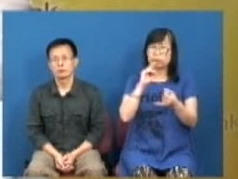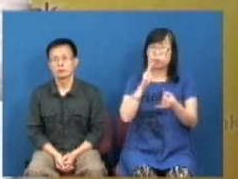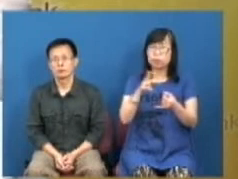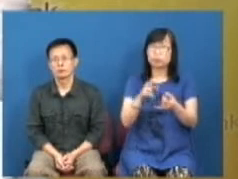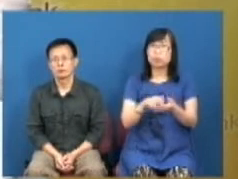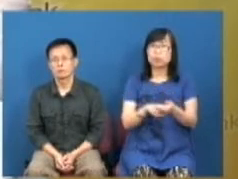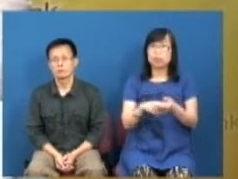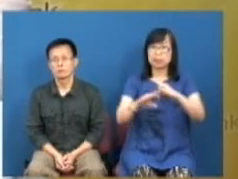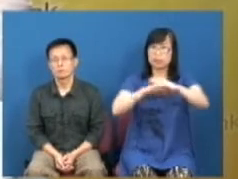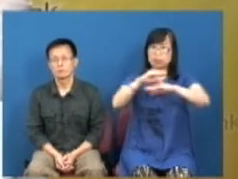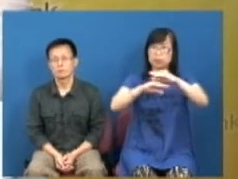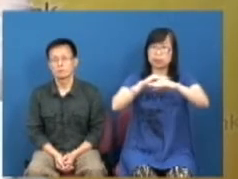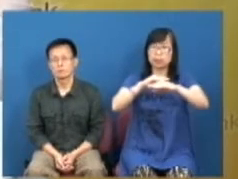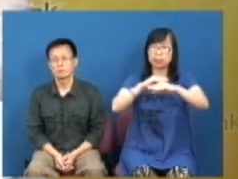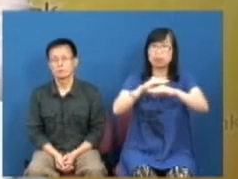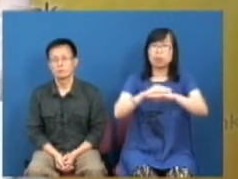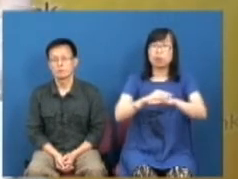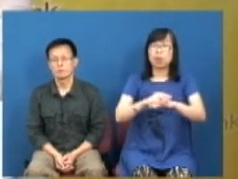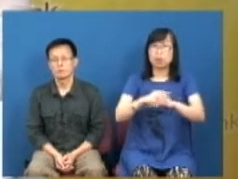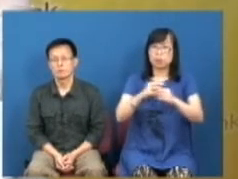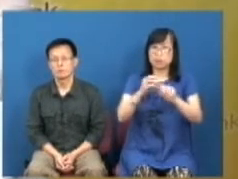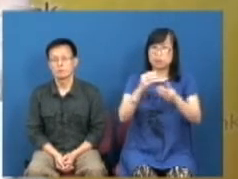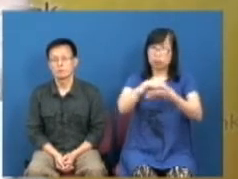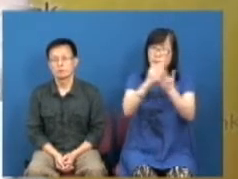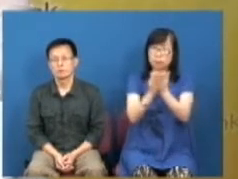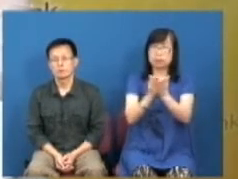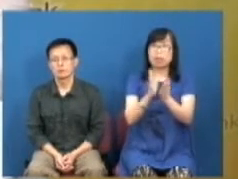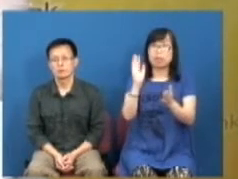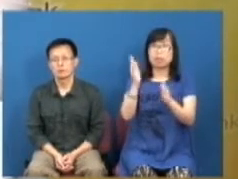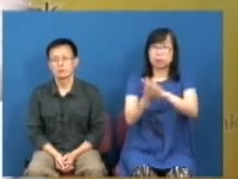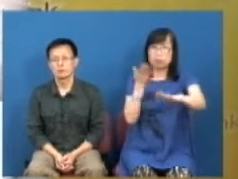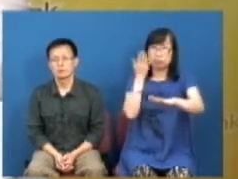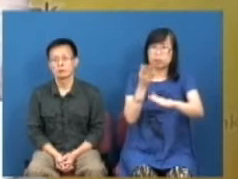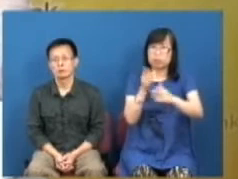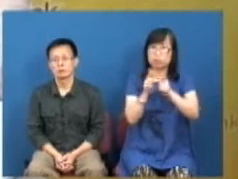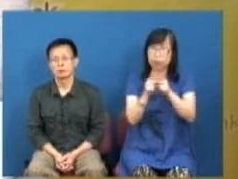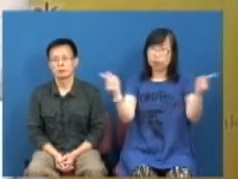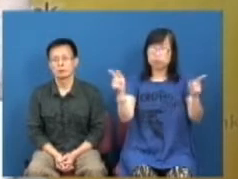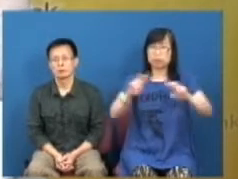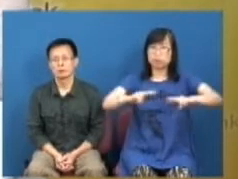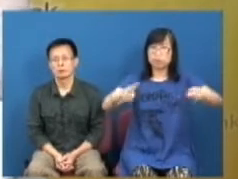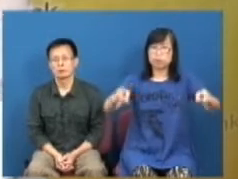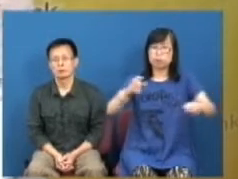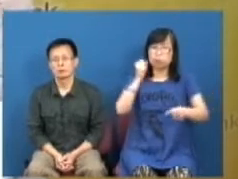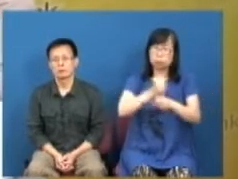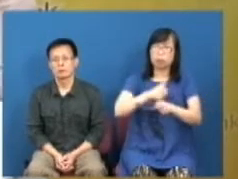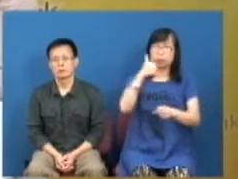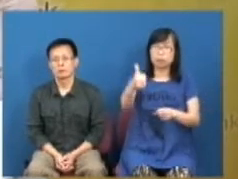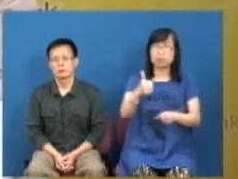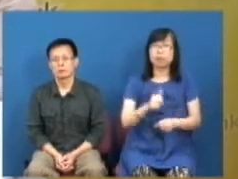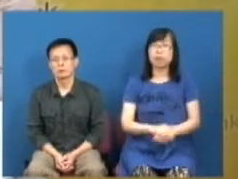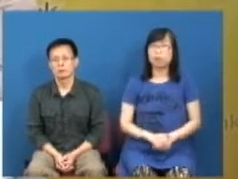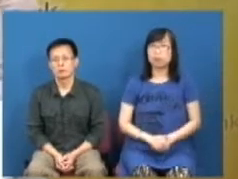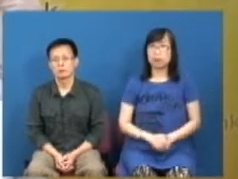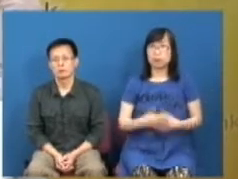到我哋嘅建築物嘅材料可以即係可以再長遠咁樣去發展用好啲咧？但係嗱，即係我